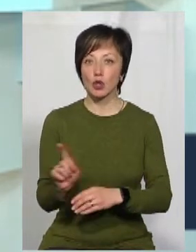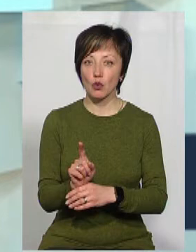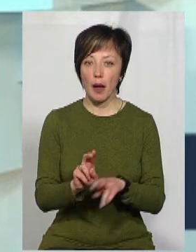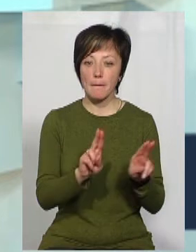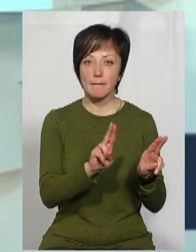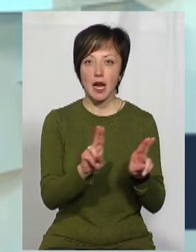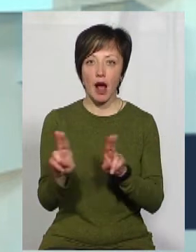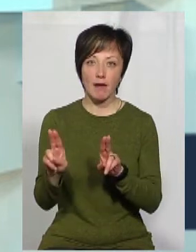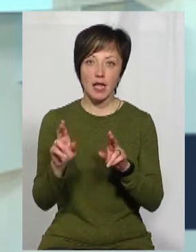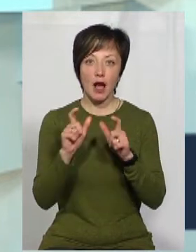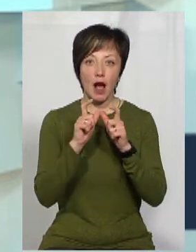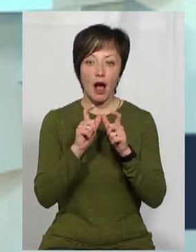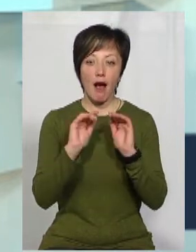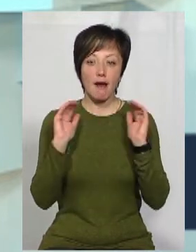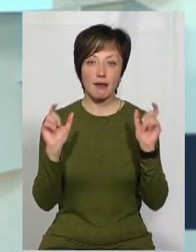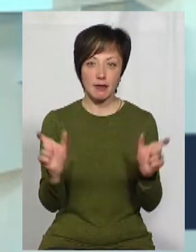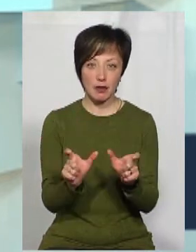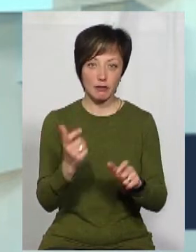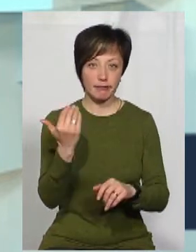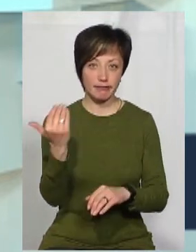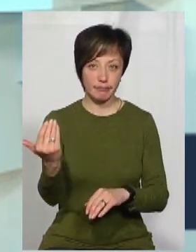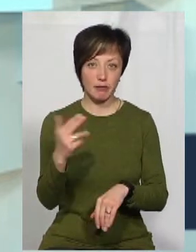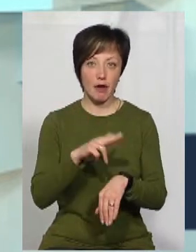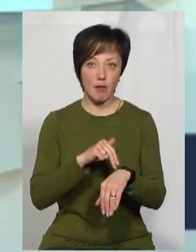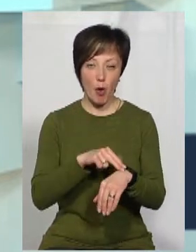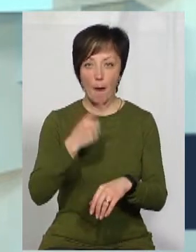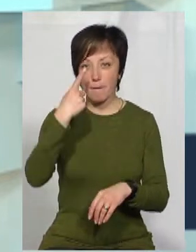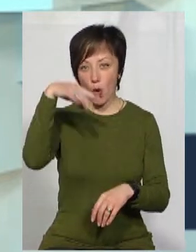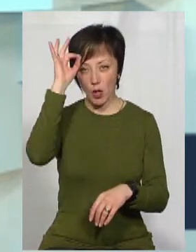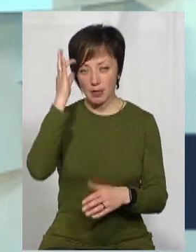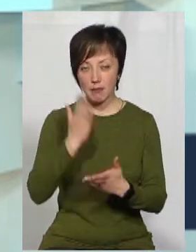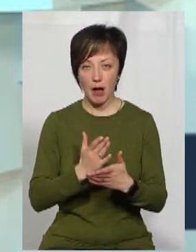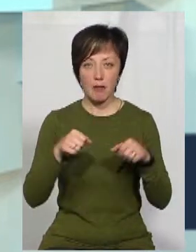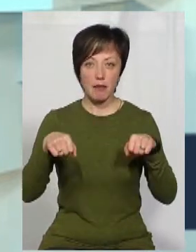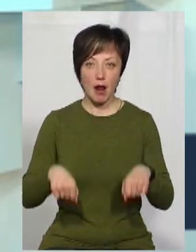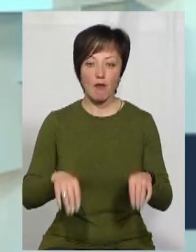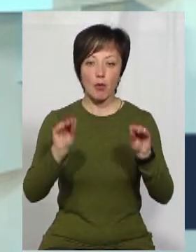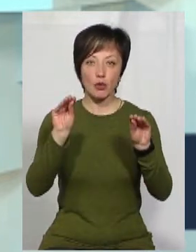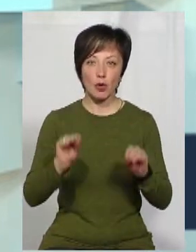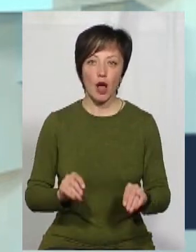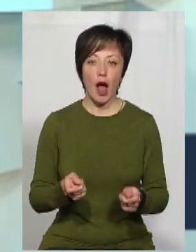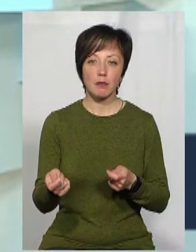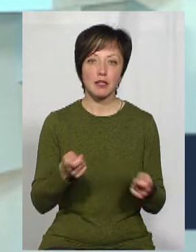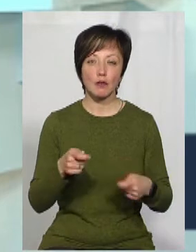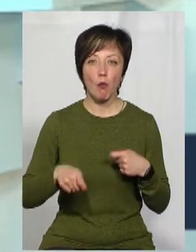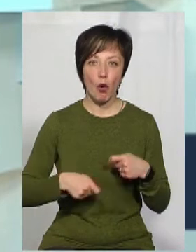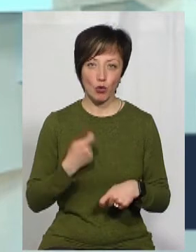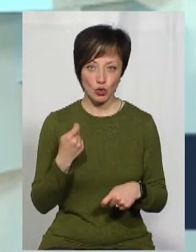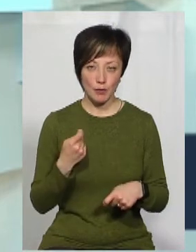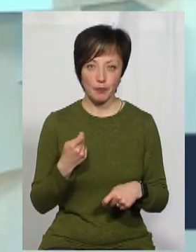порушень правил карантину покладається на правоохоронні органи. Поліція має право складати протоколи про адміністративні